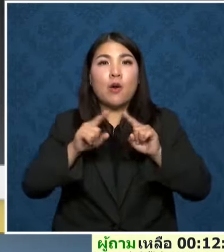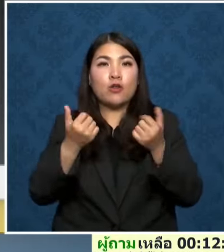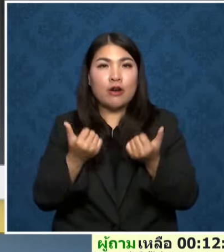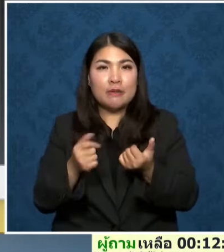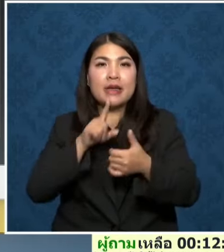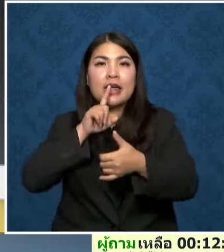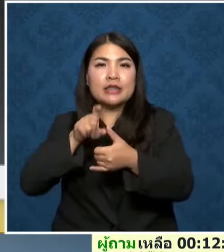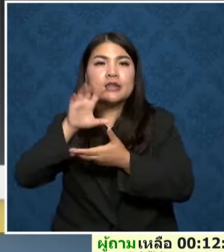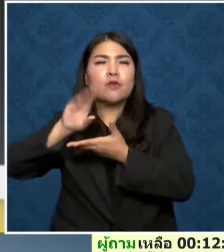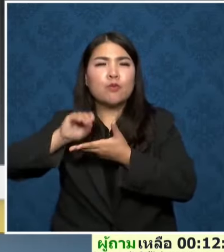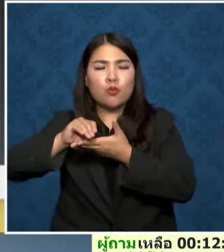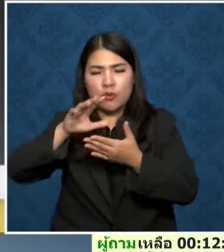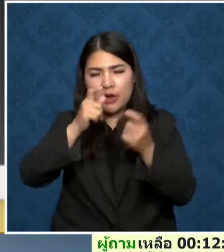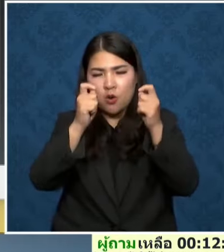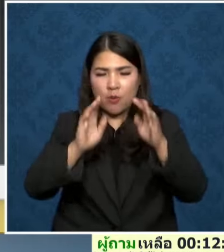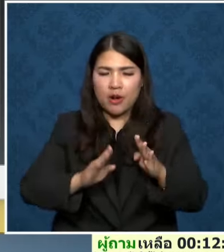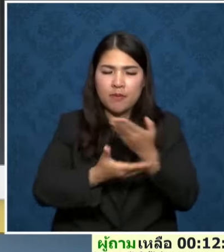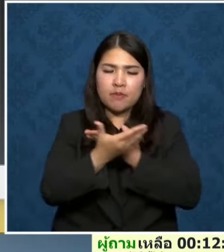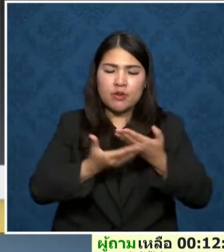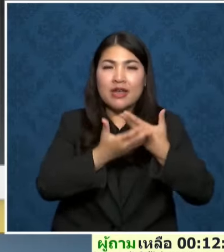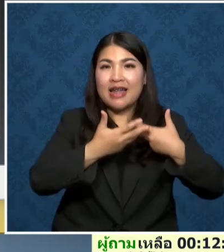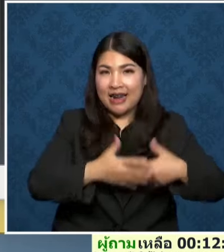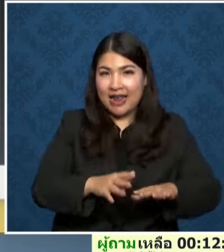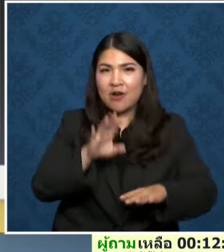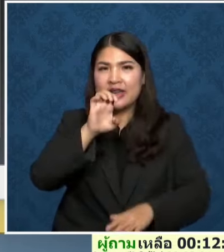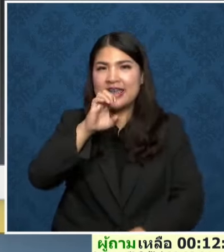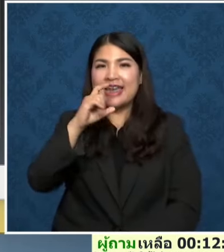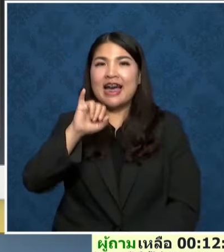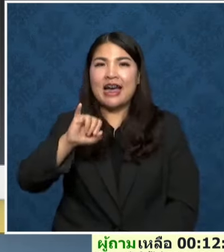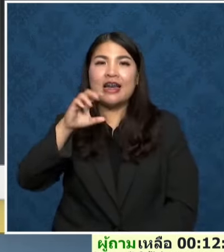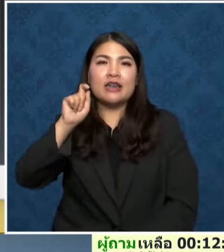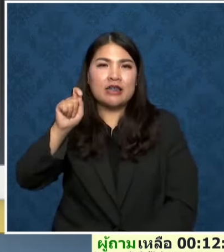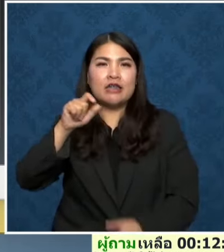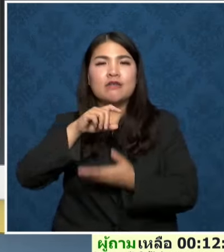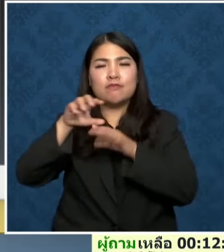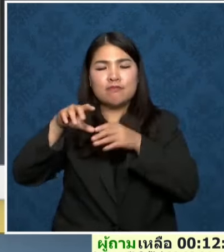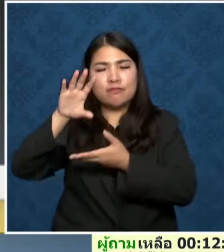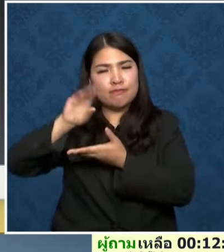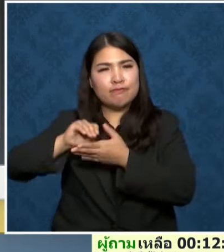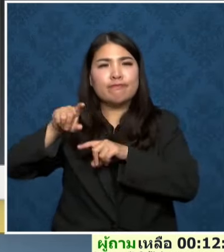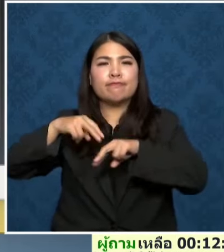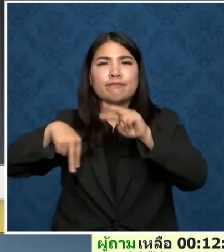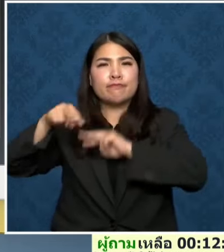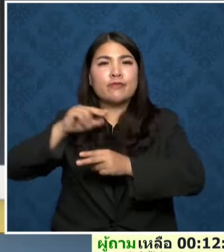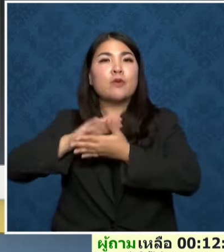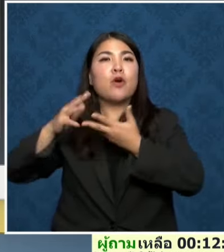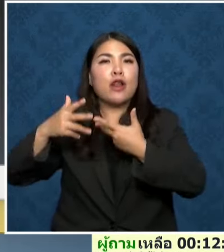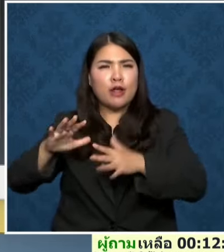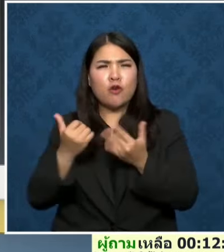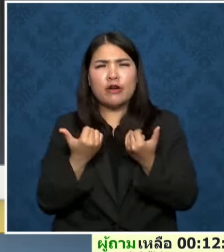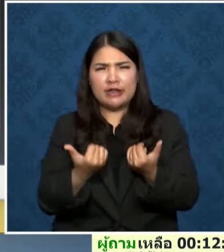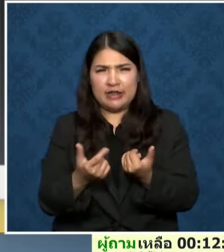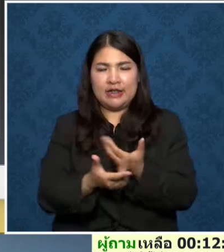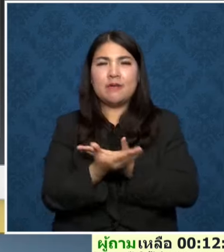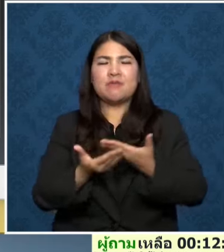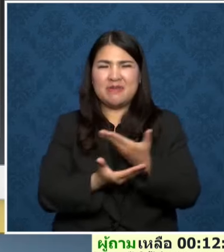รวจออกแบบ รอยลเอดแล้วก็ศึกษา EAA เสรจเรยบร้อยแล้วดังรายงานของ EAA อยู่ในระหว่างของการพิจน